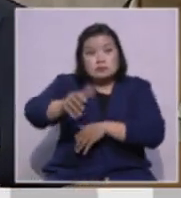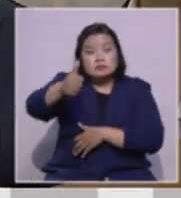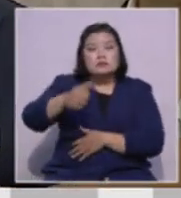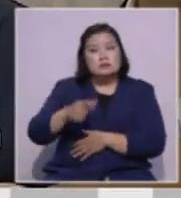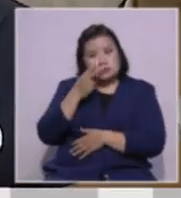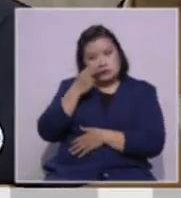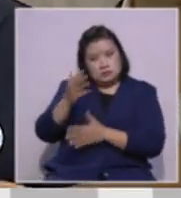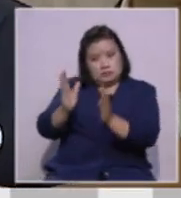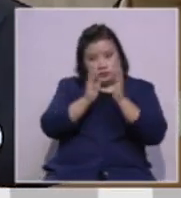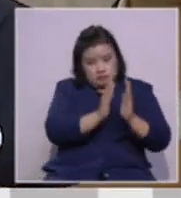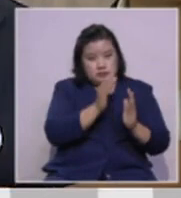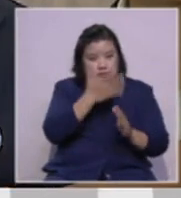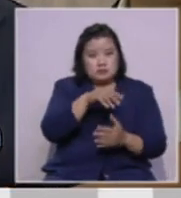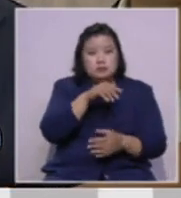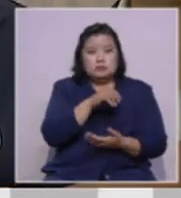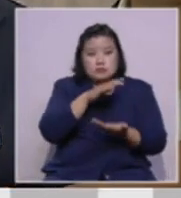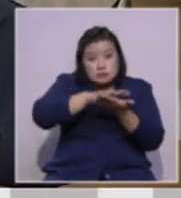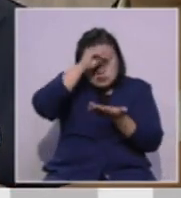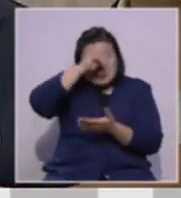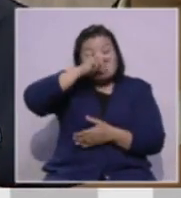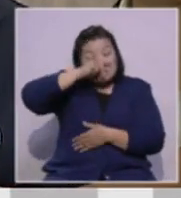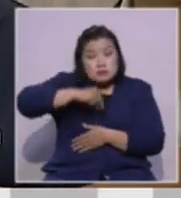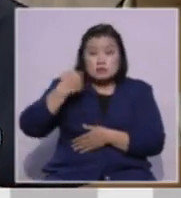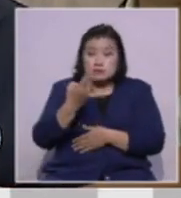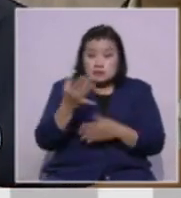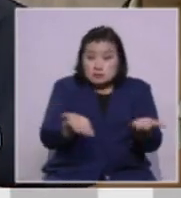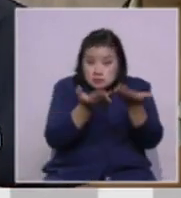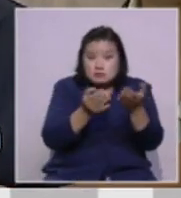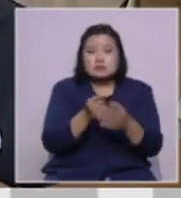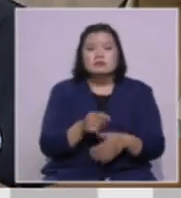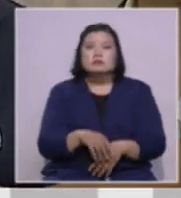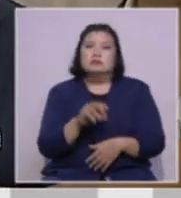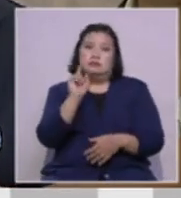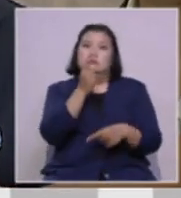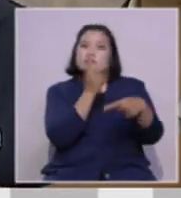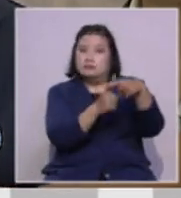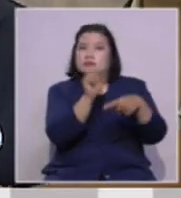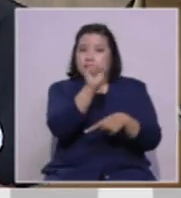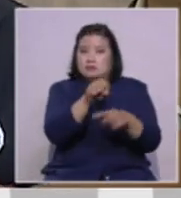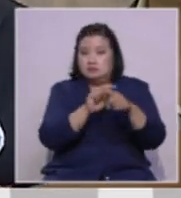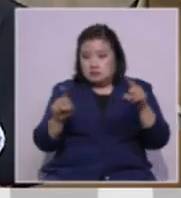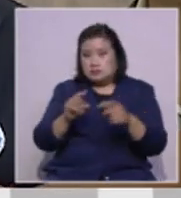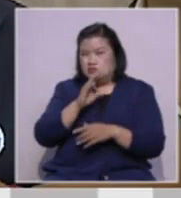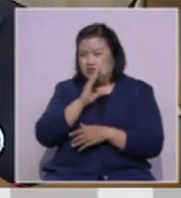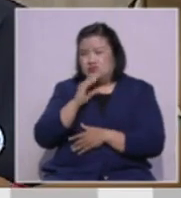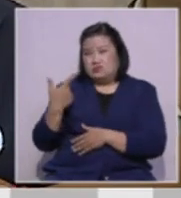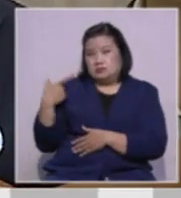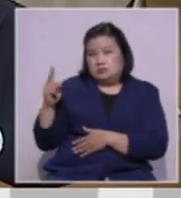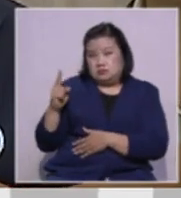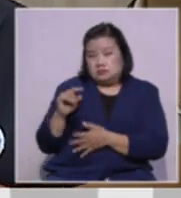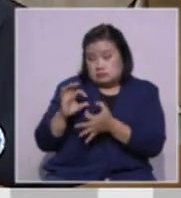นคือด้านบวก ถ้าอย่างนี้คือด้านบวกแล้วแต่ด้านลบมันก็จะมีอย่างที่ทนายของพี่เอบอกว่ามันมีเรื่องของผลประโยชน์ทับซ้อนหรือเปล่า อันนี้คือสิ่งที่คน มองตั้งคำ